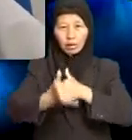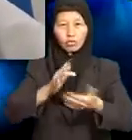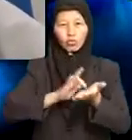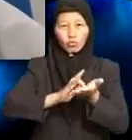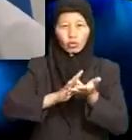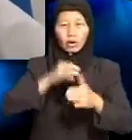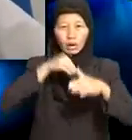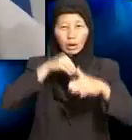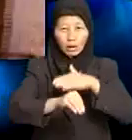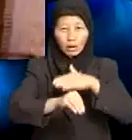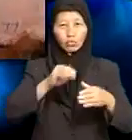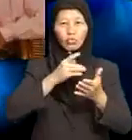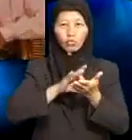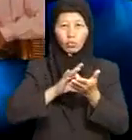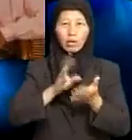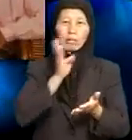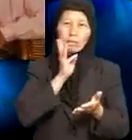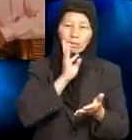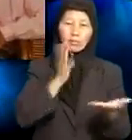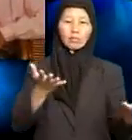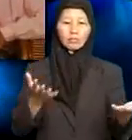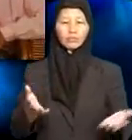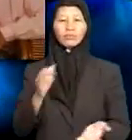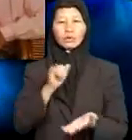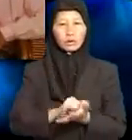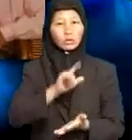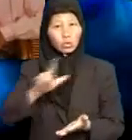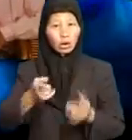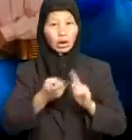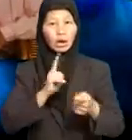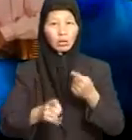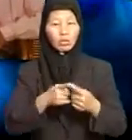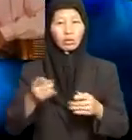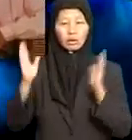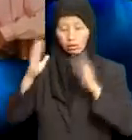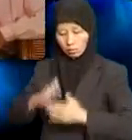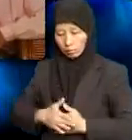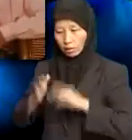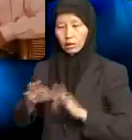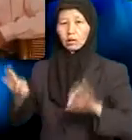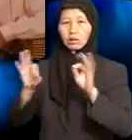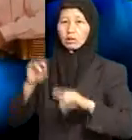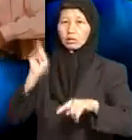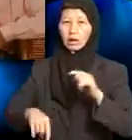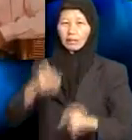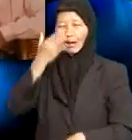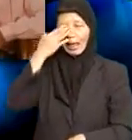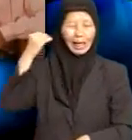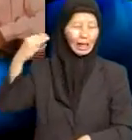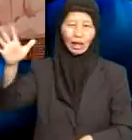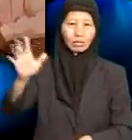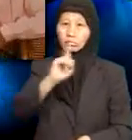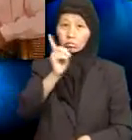dan nak masukkan air dan sebagainya. Begitulah kawan-kawan, pentingnya ibadah sembahyang yang tidak boleh diabaikan. Ia